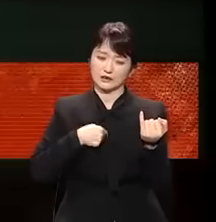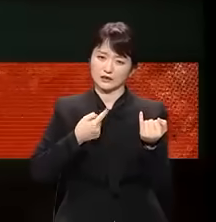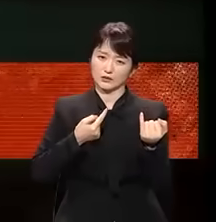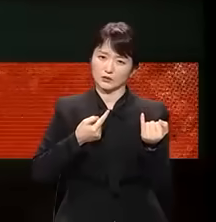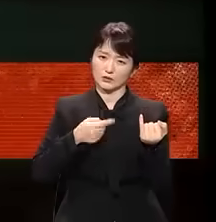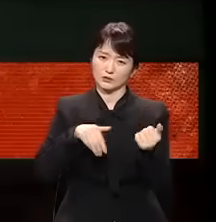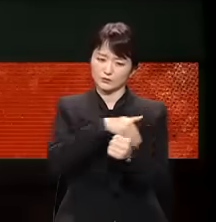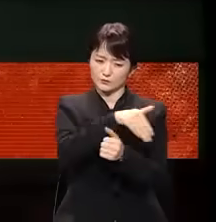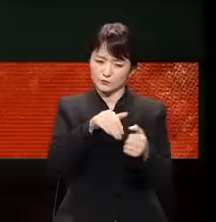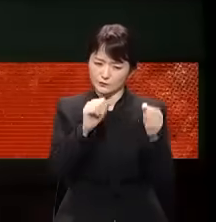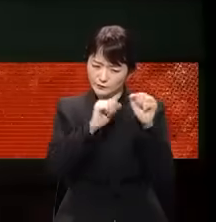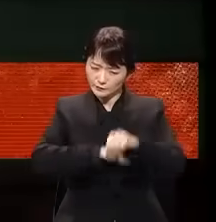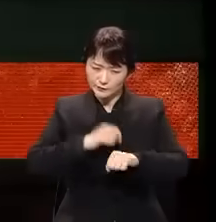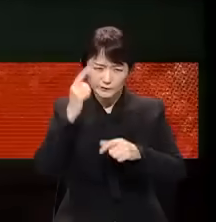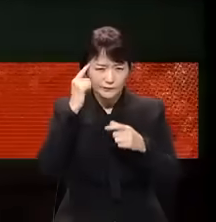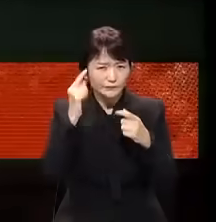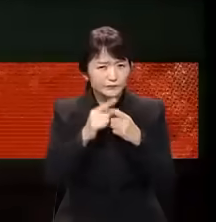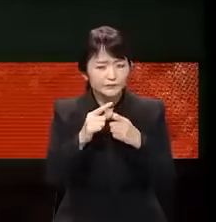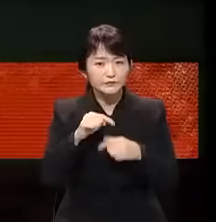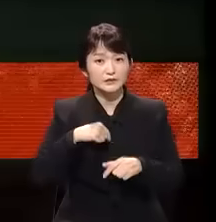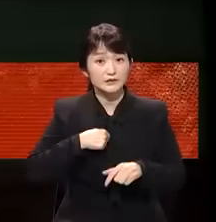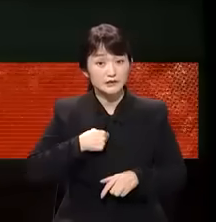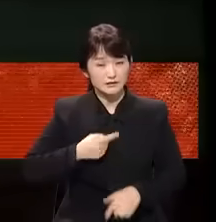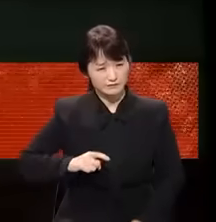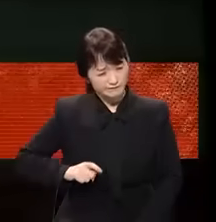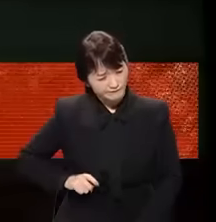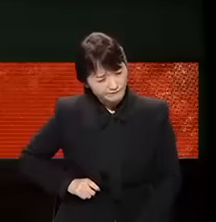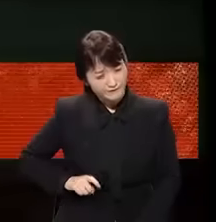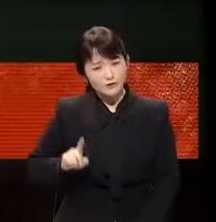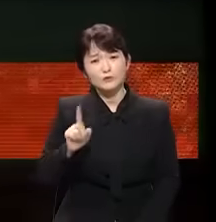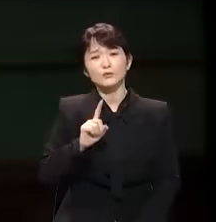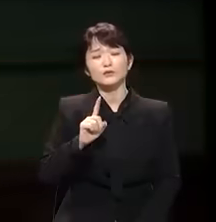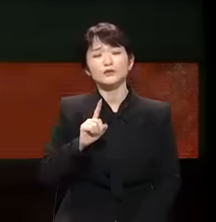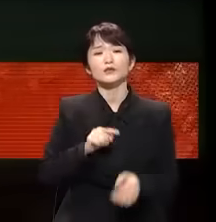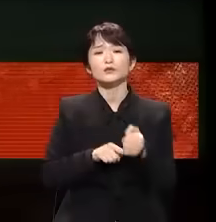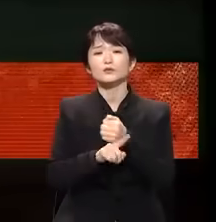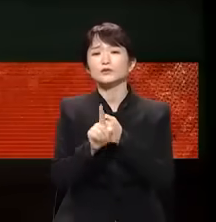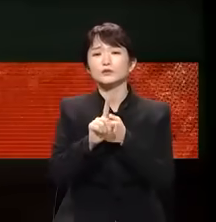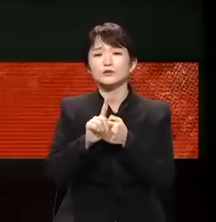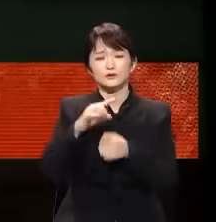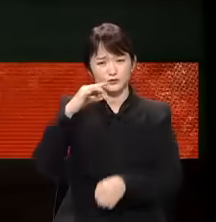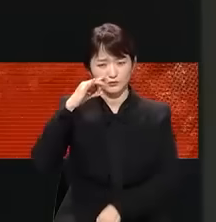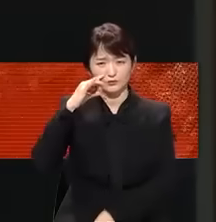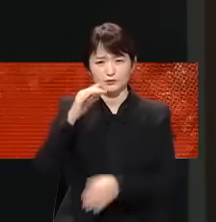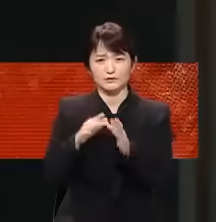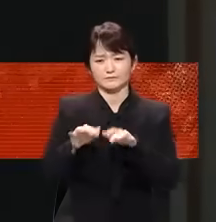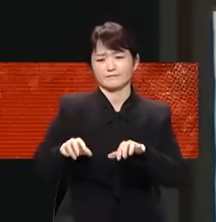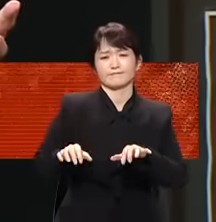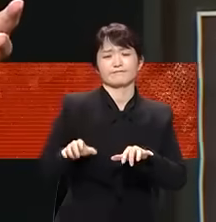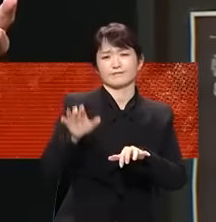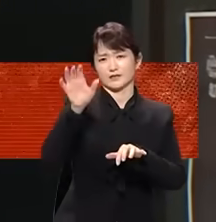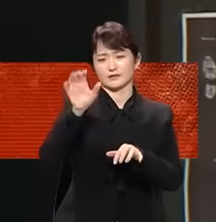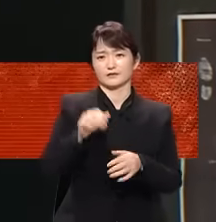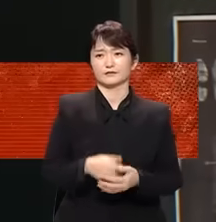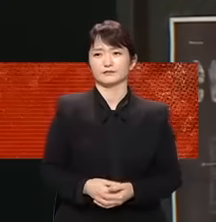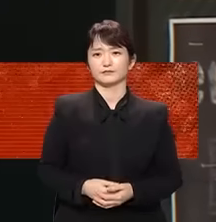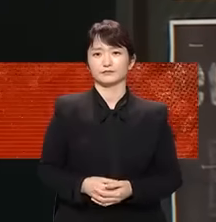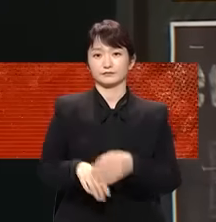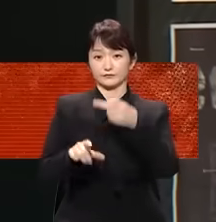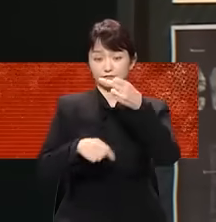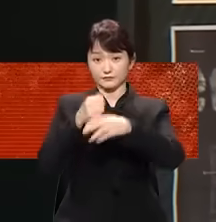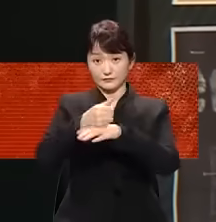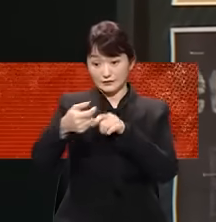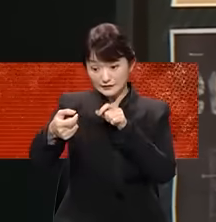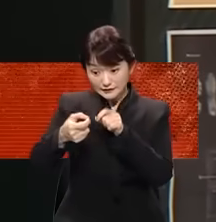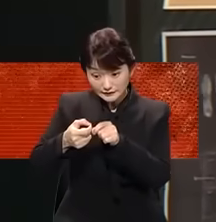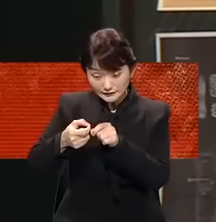같아서 좀 고민이 된다는데 정말 자신이 인색한 거냐면서 이렇게 사연 보내 주셨습니다 자 지금 뭐 연말이어서 송년에 앞두고